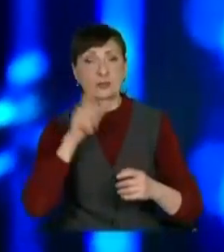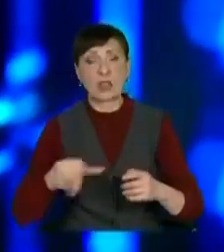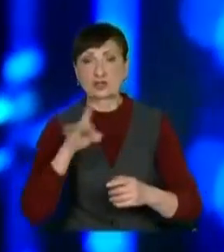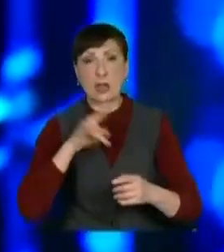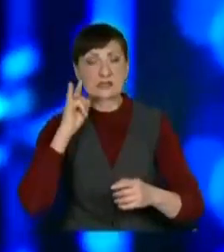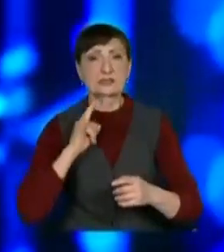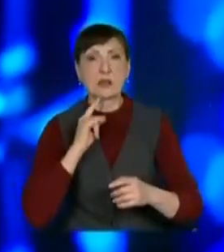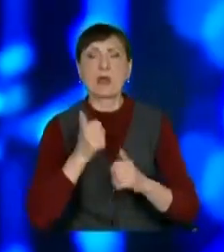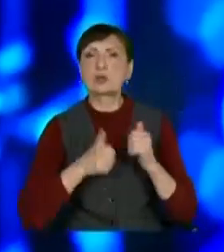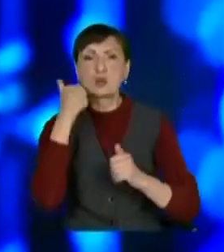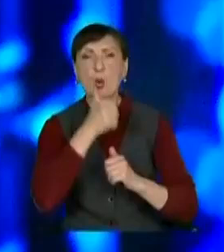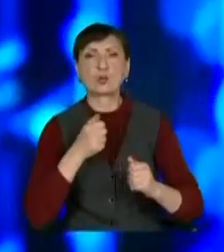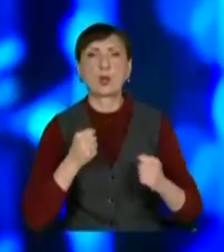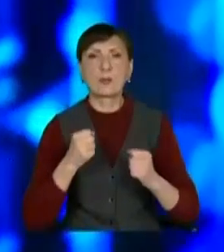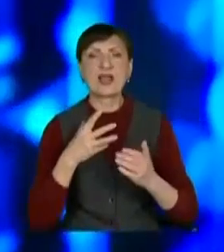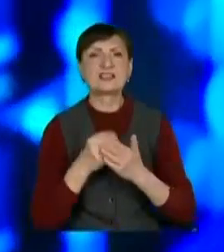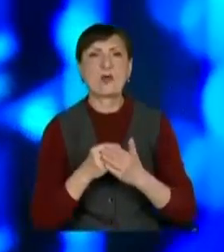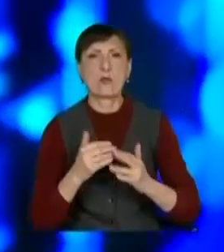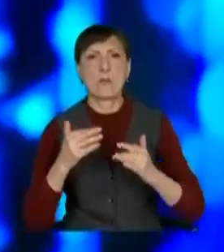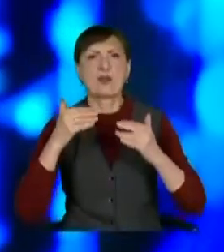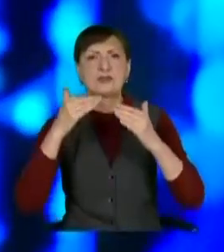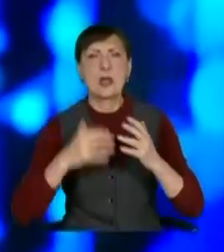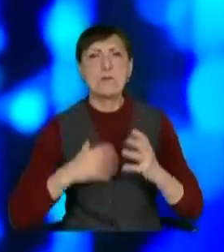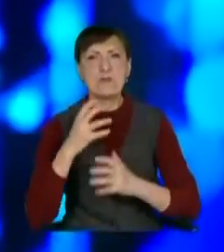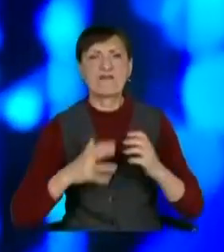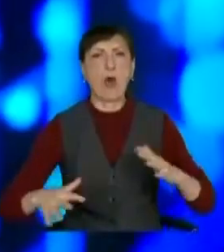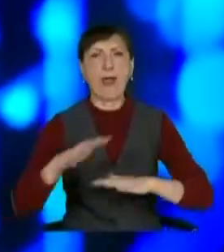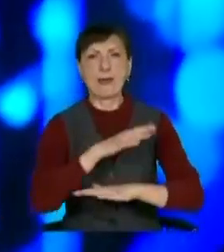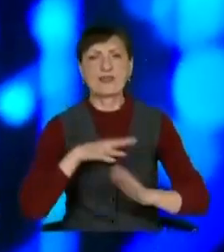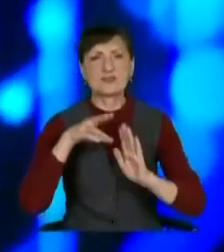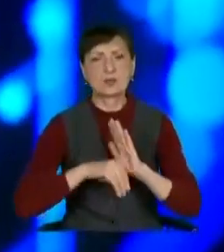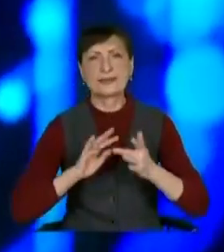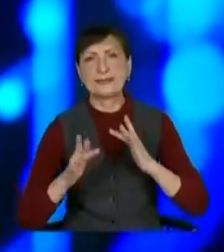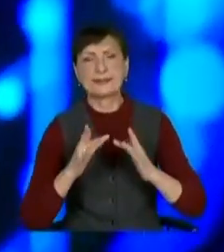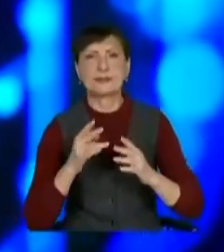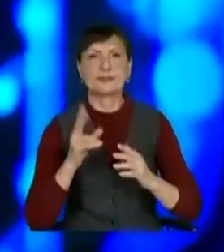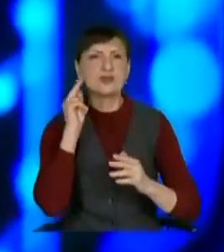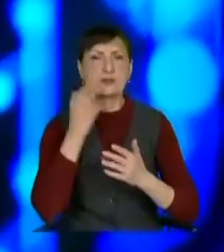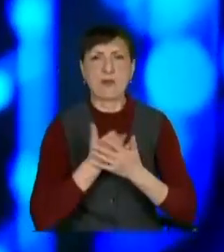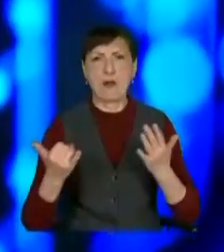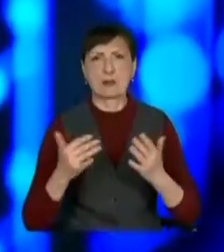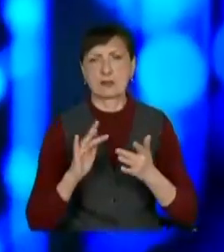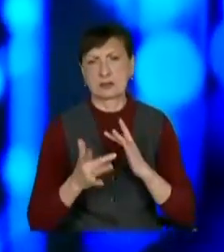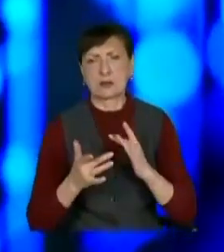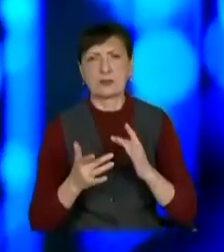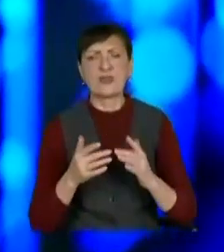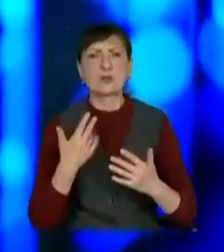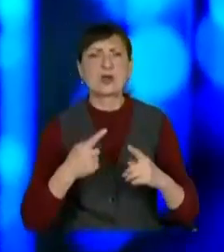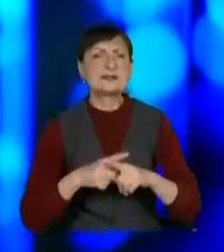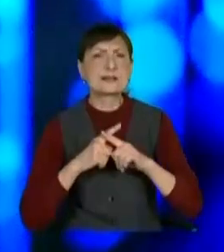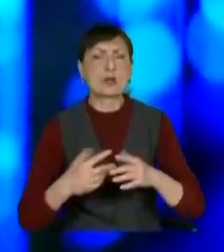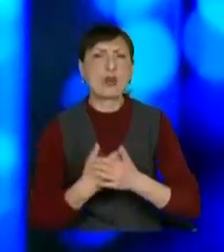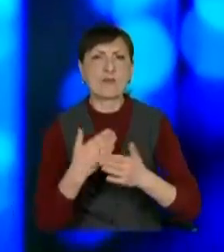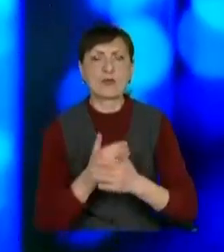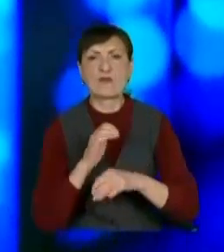наша республика с каждым годом укрепляет свои позиции на мировой арене в сфере цифровизации. Внедряются инновационные технологии,